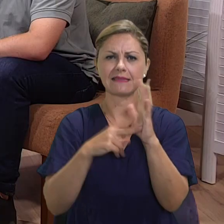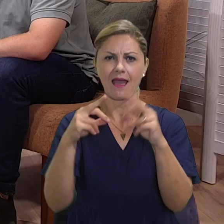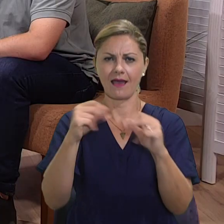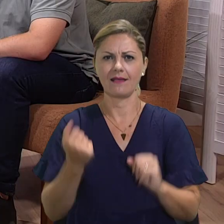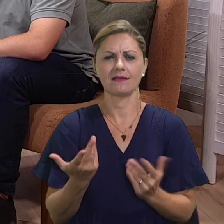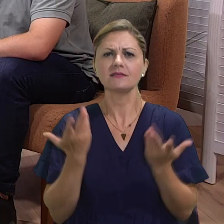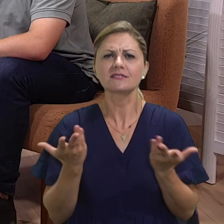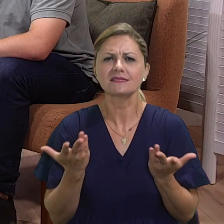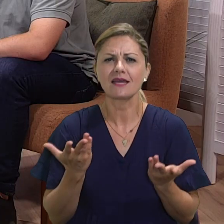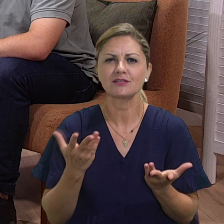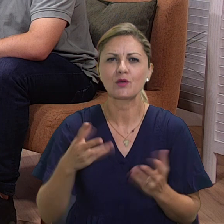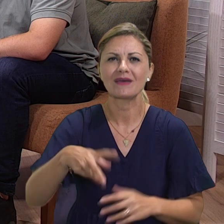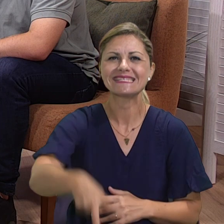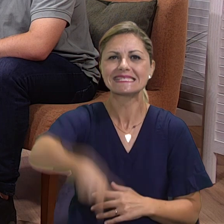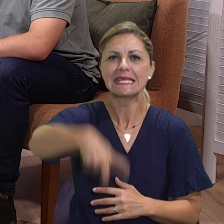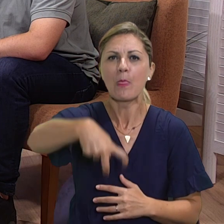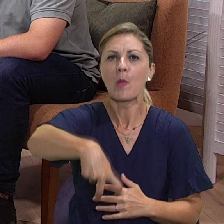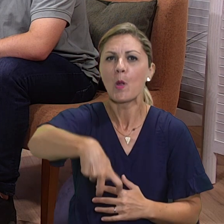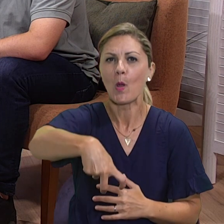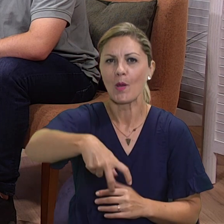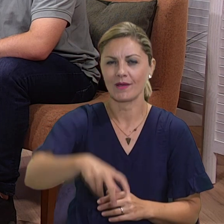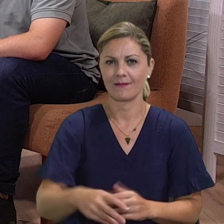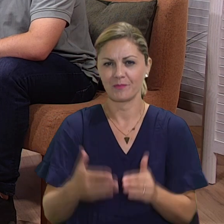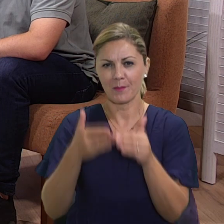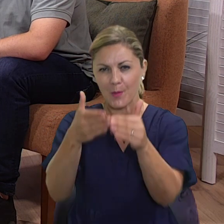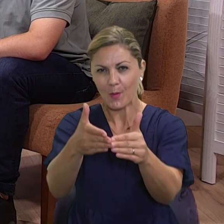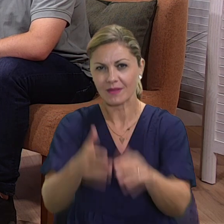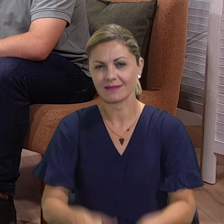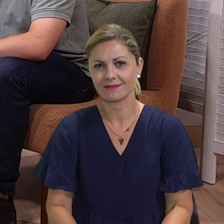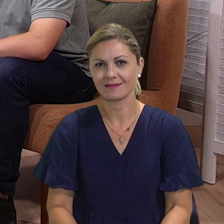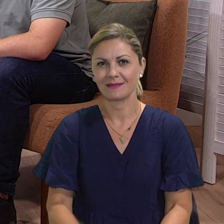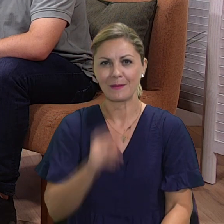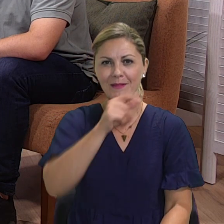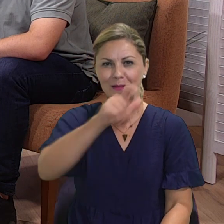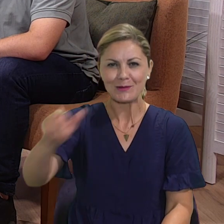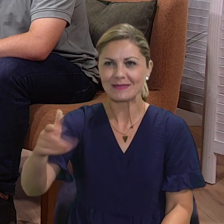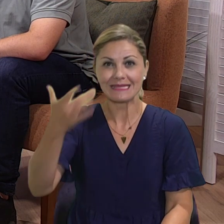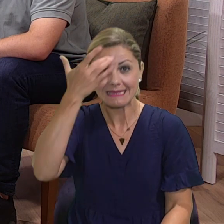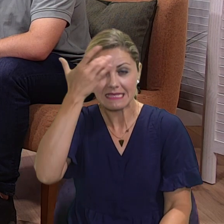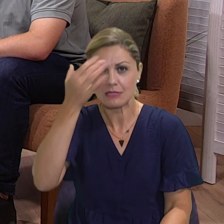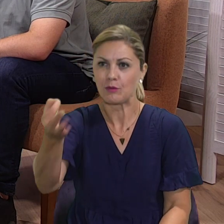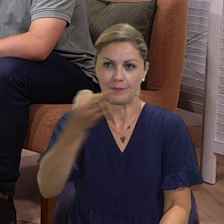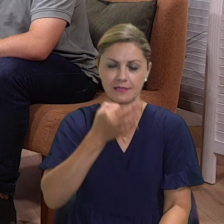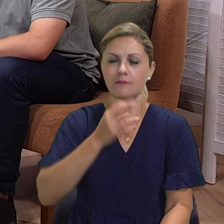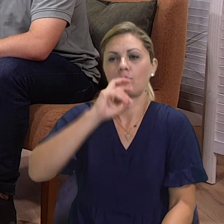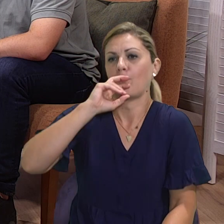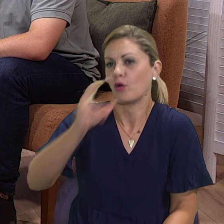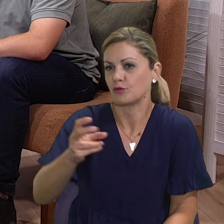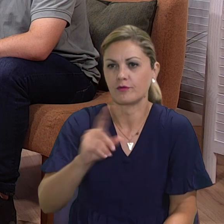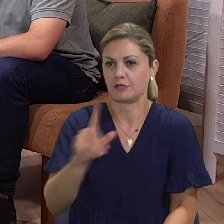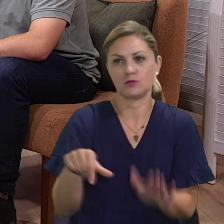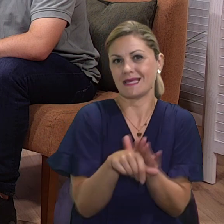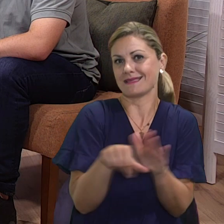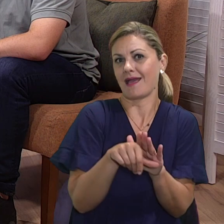je surgadina? Surgadina je surgat znači pusti sidro. A surgadina su nema mala sidra, mali rampinić i tako